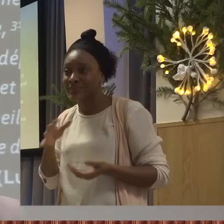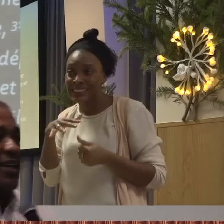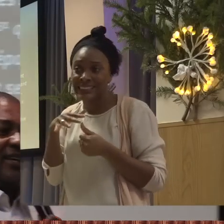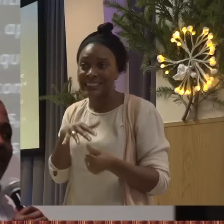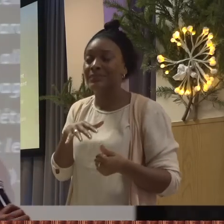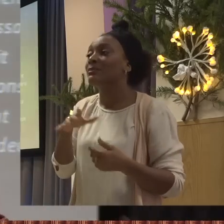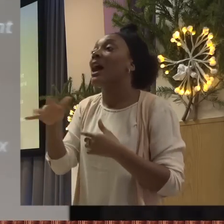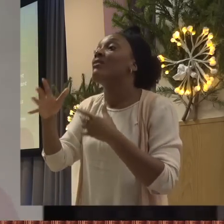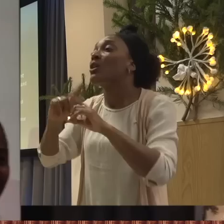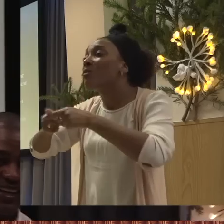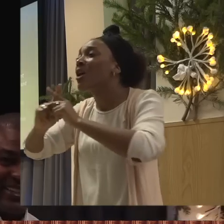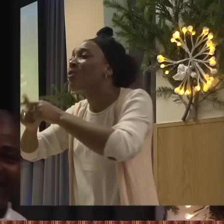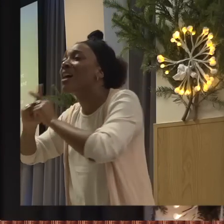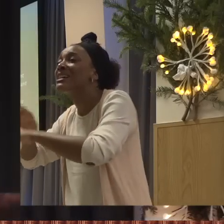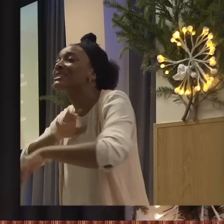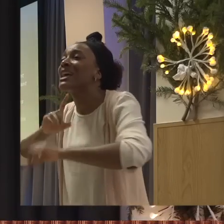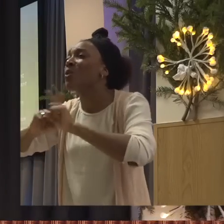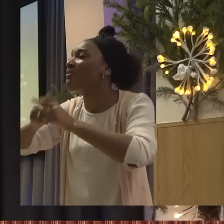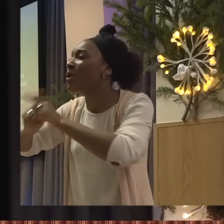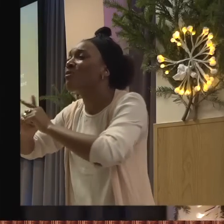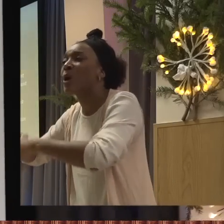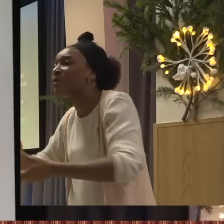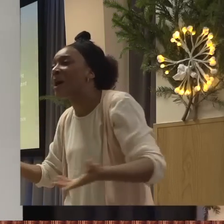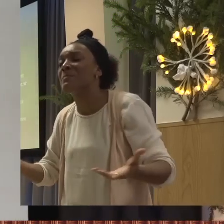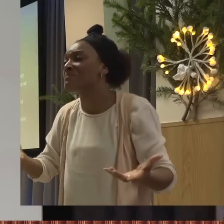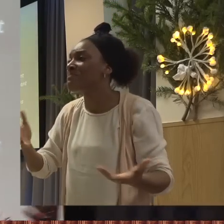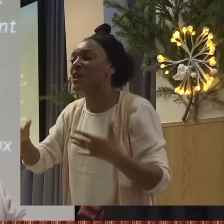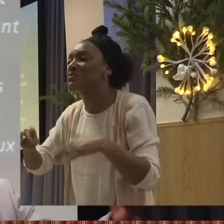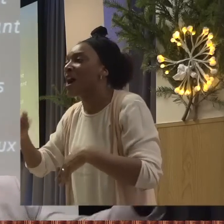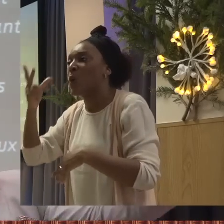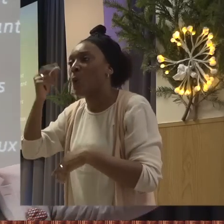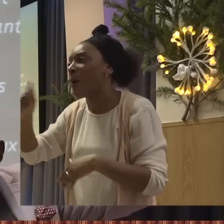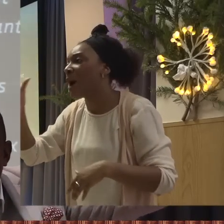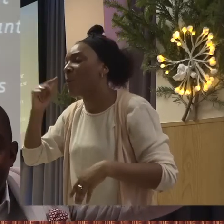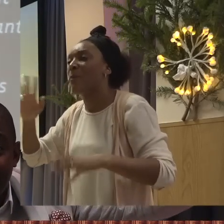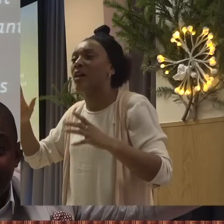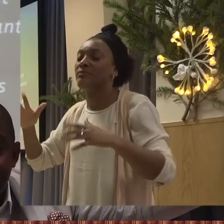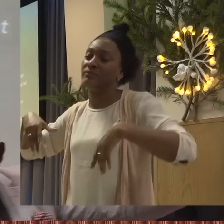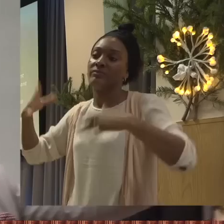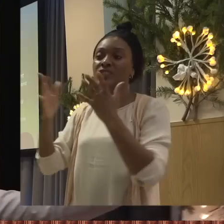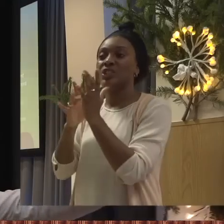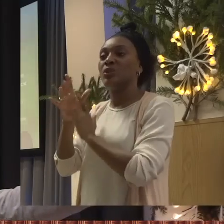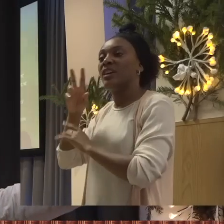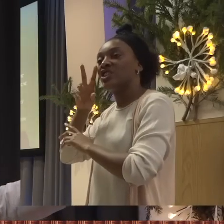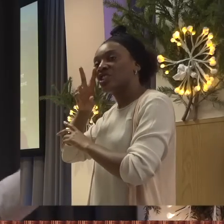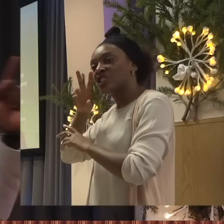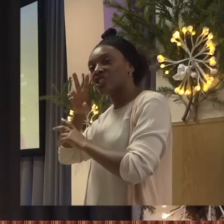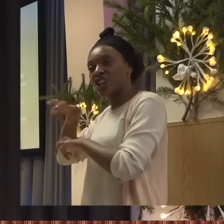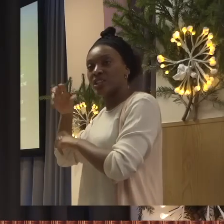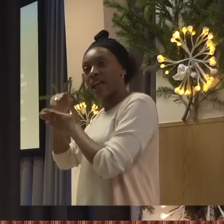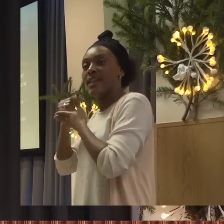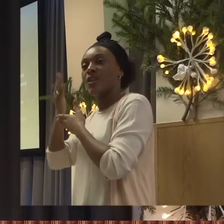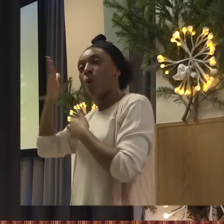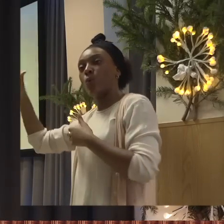siens, ça ne passe pas vraiment. Jésus va aller chercher du secours ailleurs. À